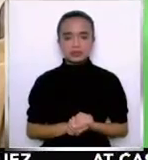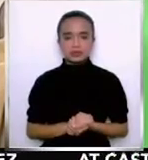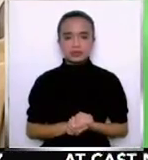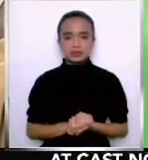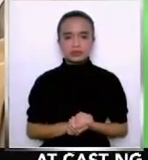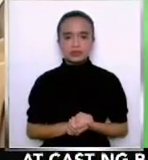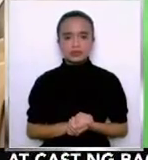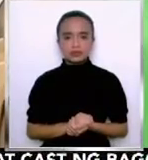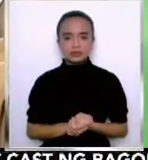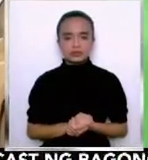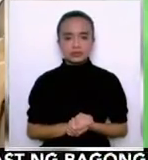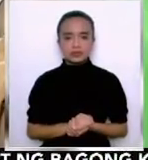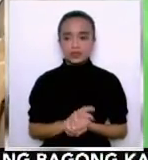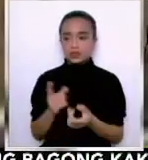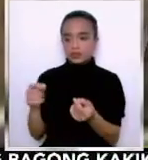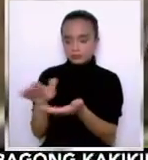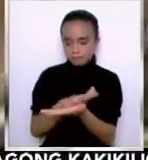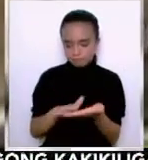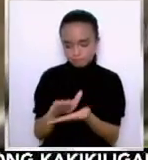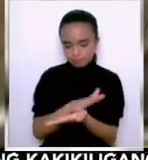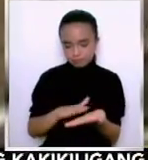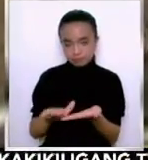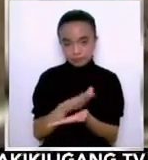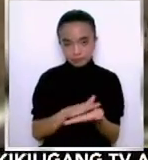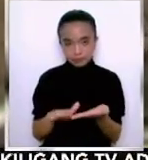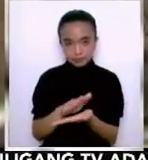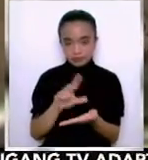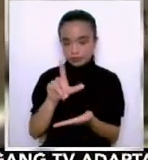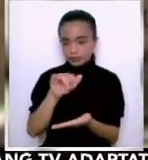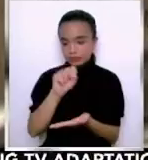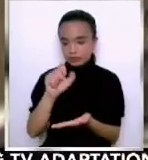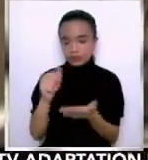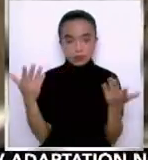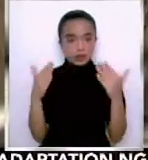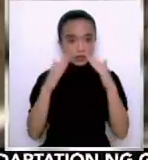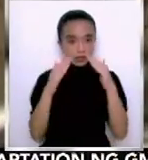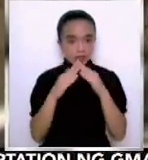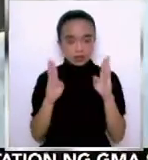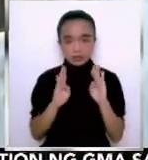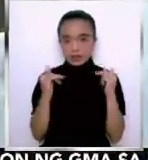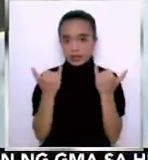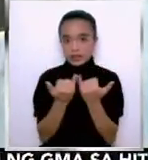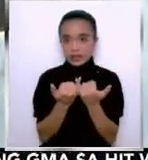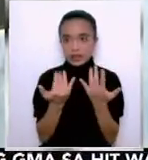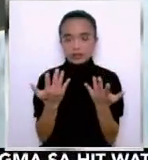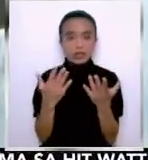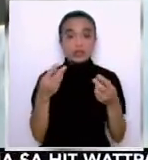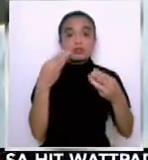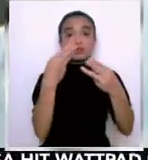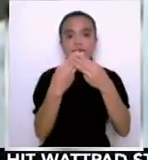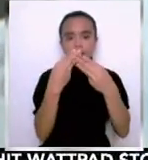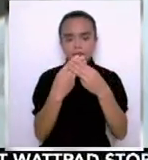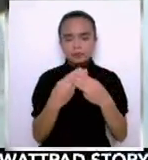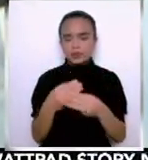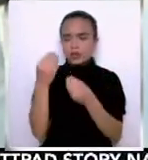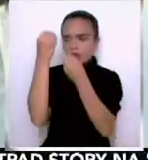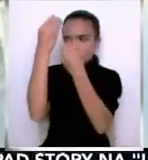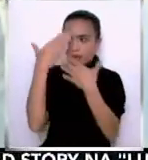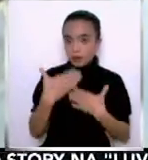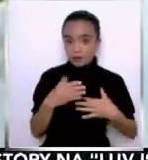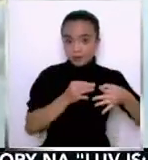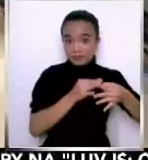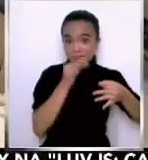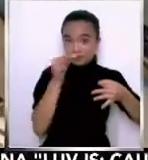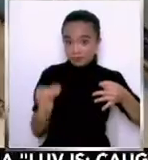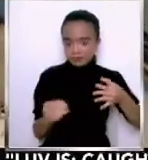Naghuhugas ng kanyang mga pinaglutuan si Senisa sa kanilang bahay sa Barangay Bayanan, Muntinlupa City. Nang malaman niyang extended hanggang katapusan